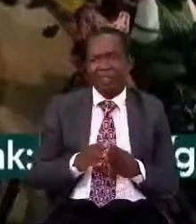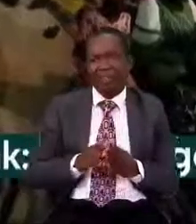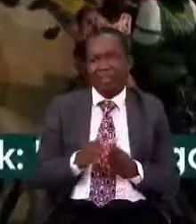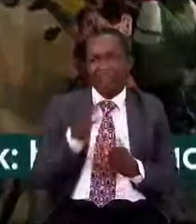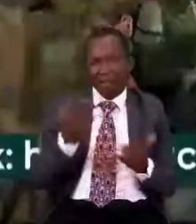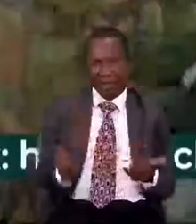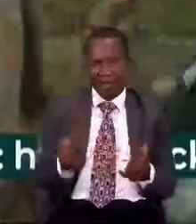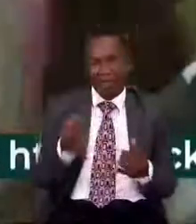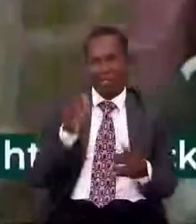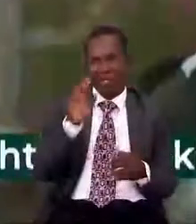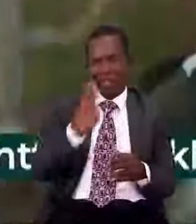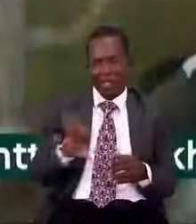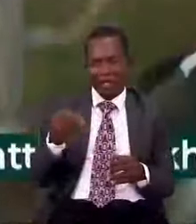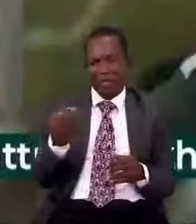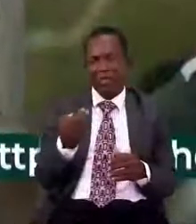un changement de nom.